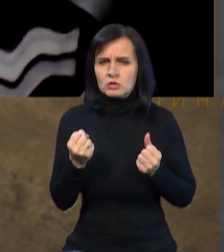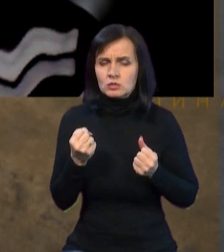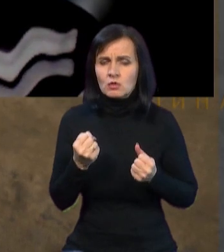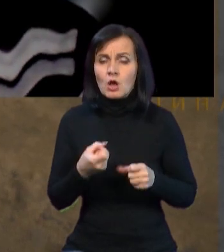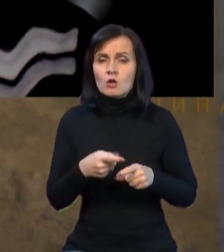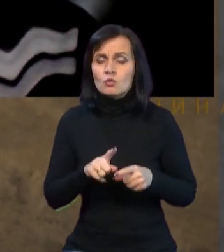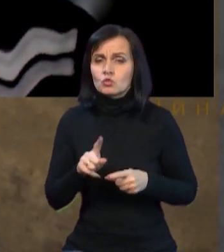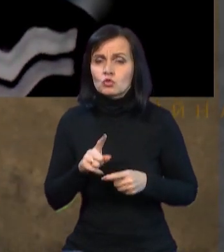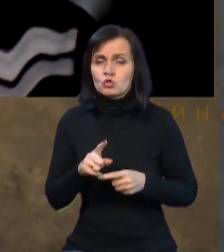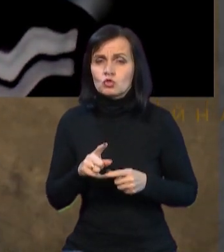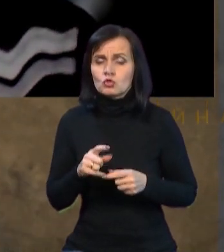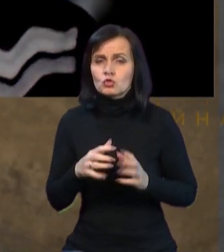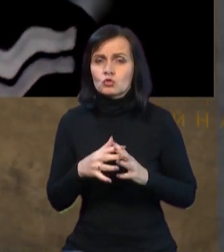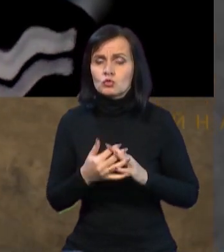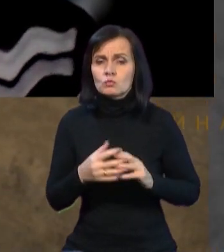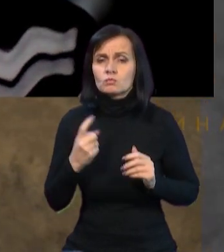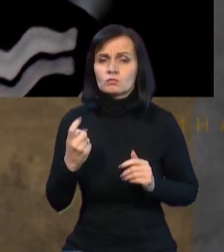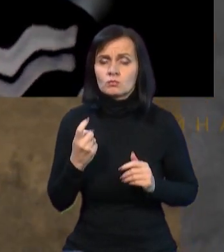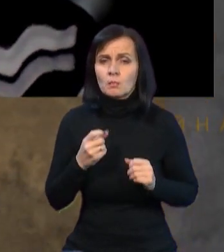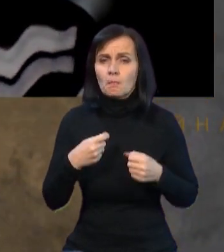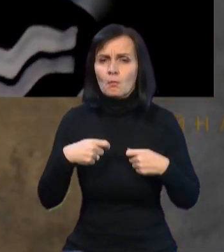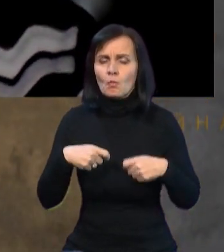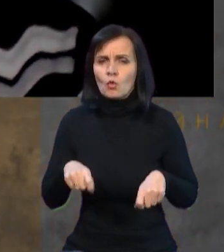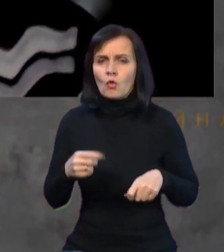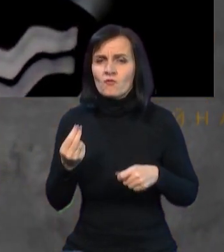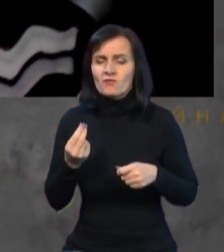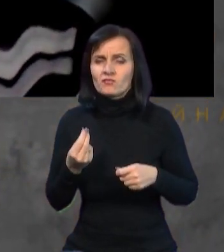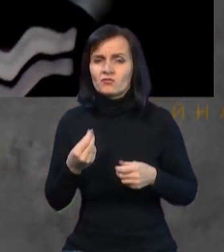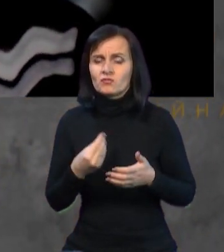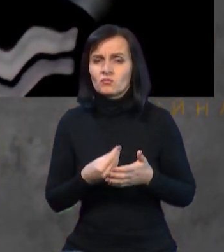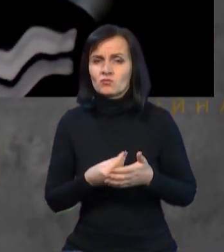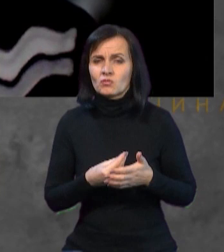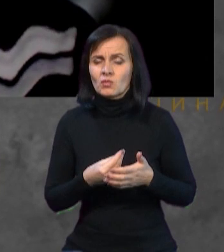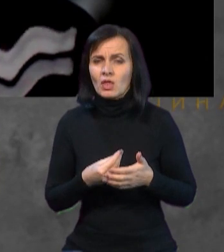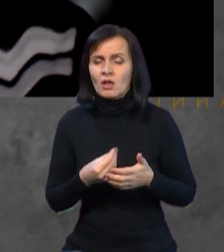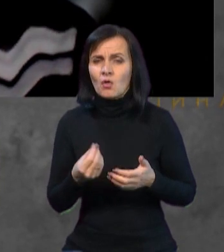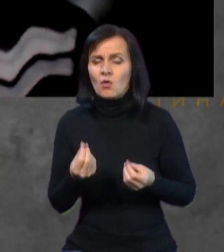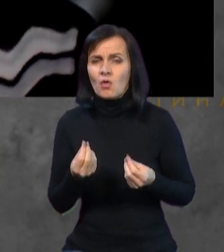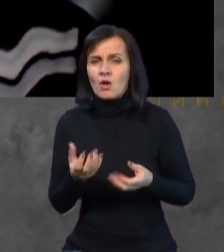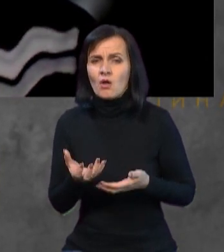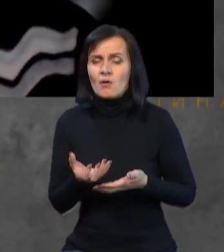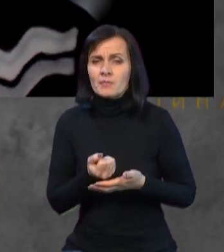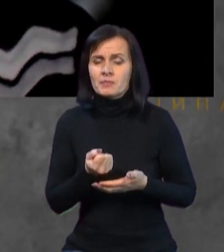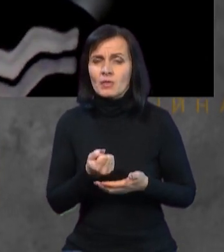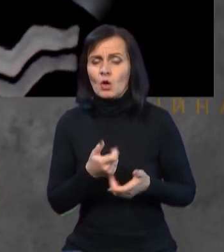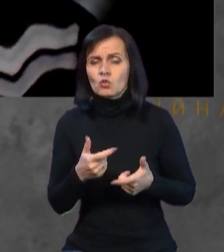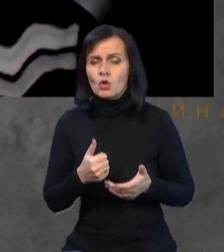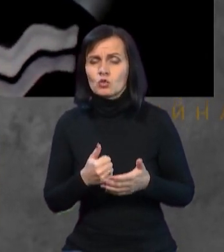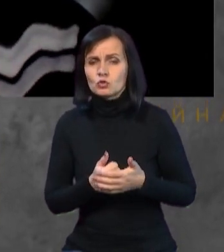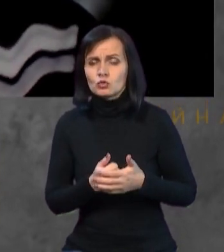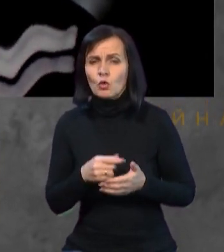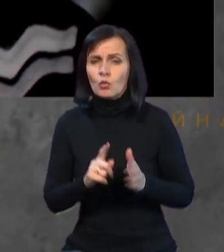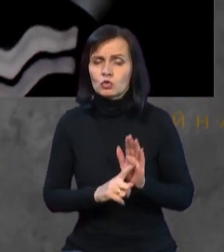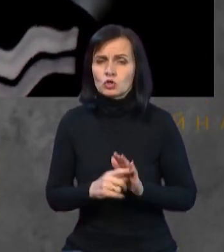числі аграрії продавали валютну виручку, вони готувалися до початку нового сезону. Скажіть, на вашу